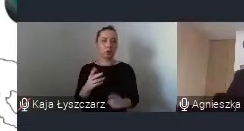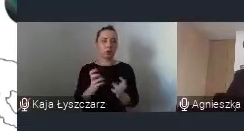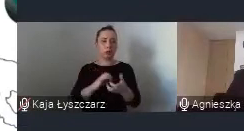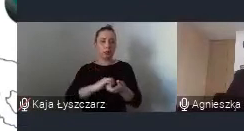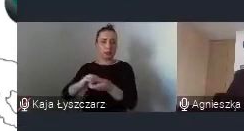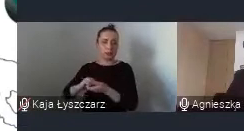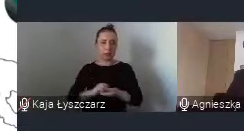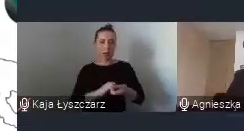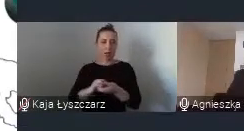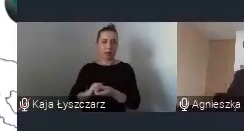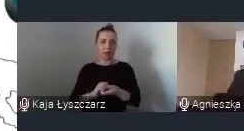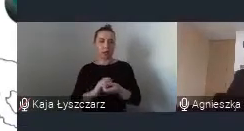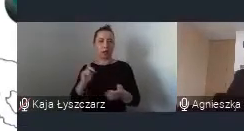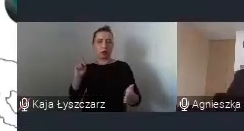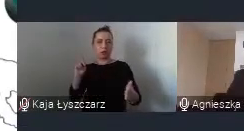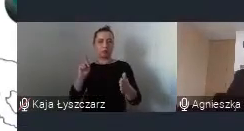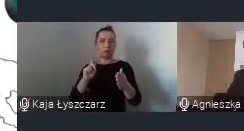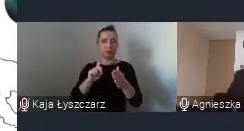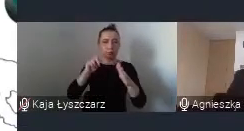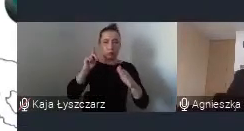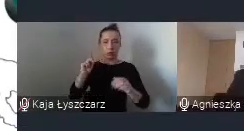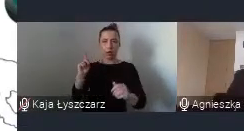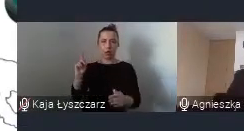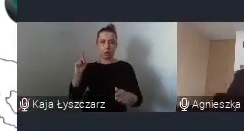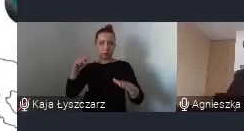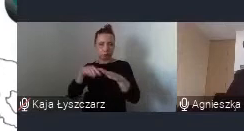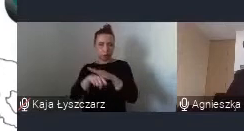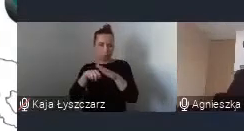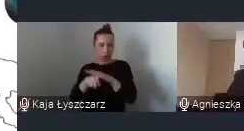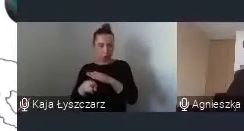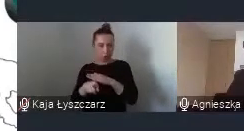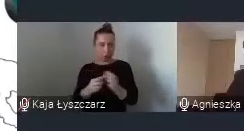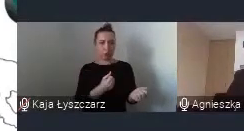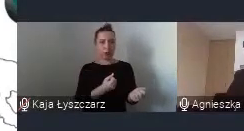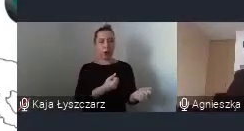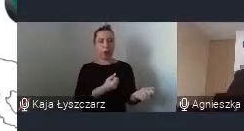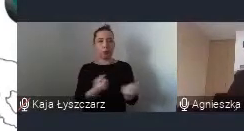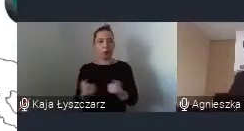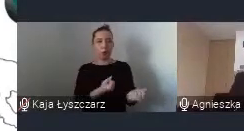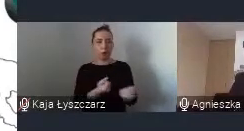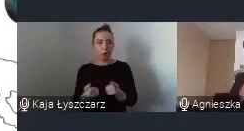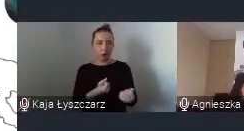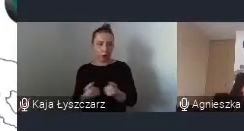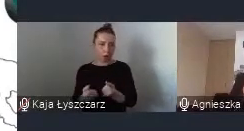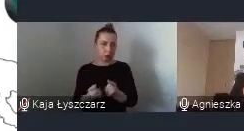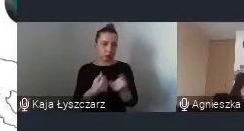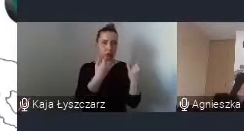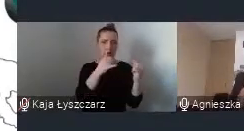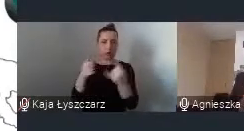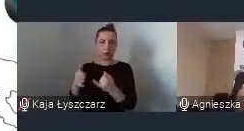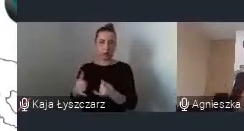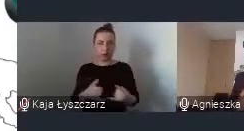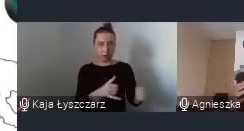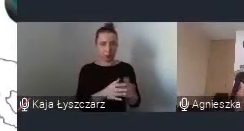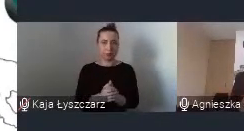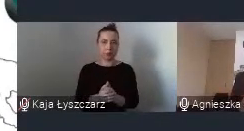integracja migrantów i uchodźców, mobilność i tak dalej, i tak dalej. Nie będę tutaj czytać tych pozostałych, ale